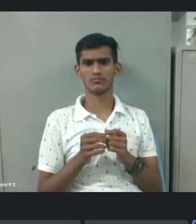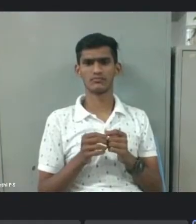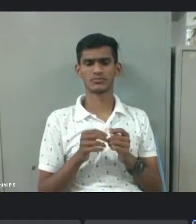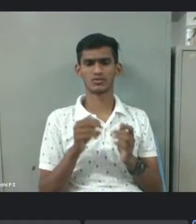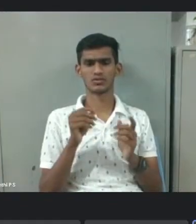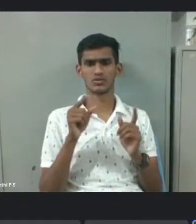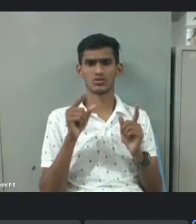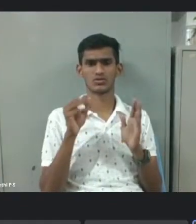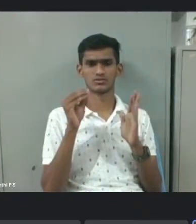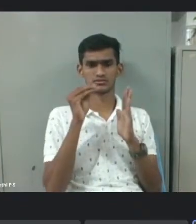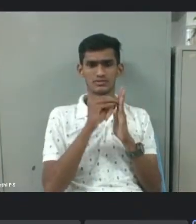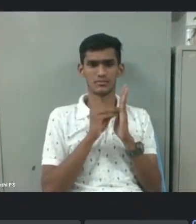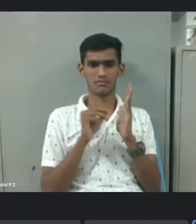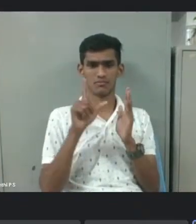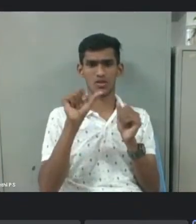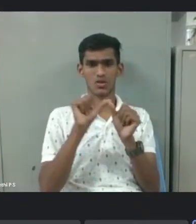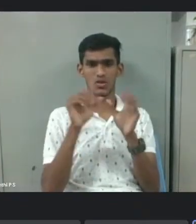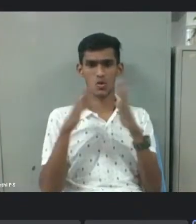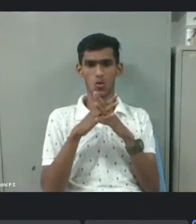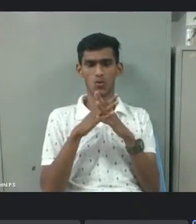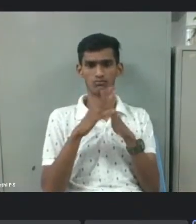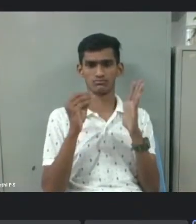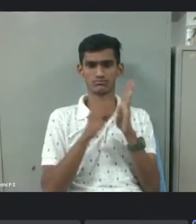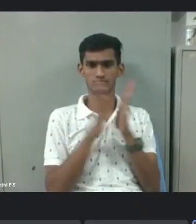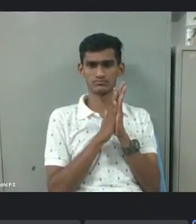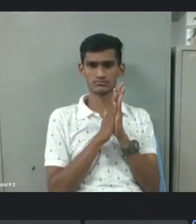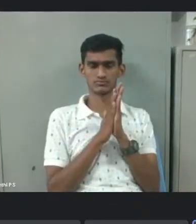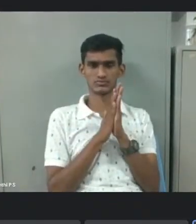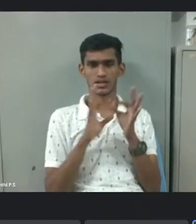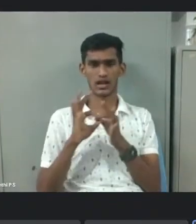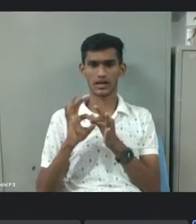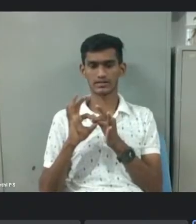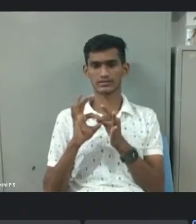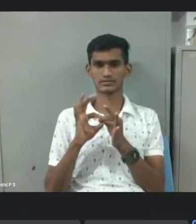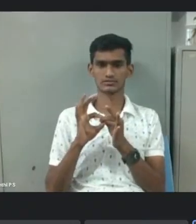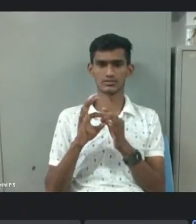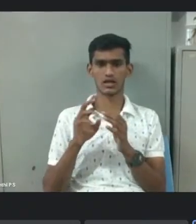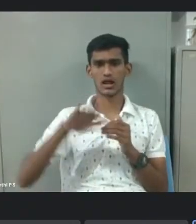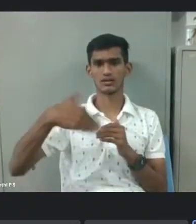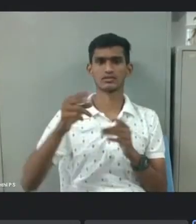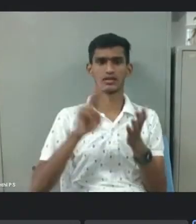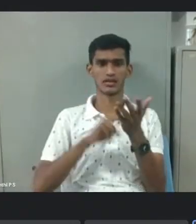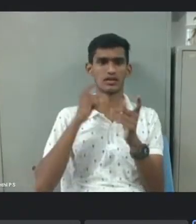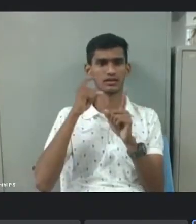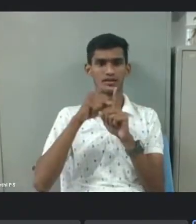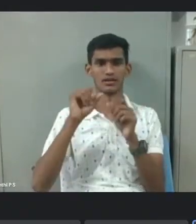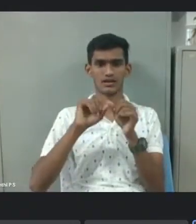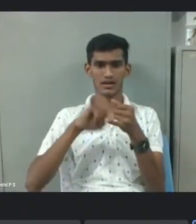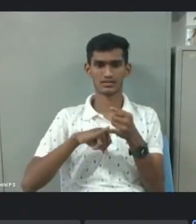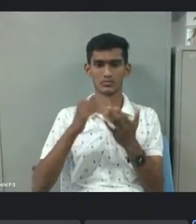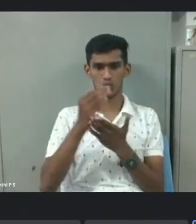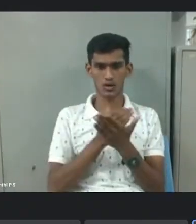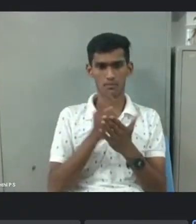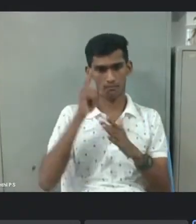നിയമങ്ങളുടെ ഇനി ഒരു സെഷൻ ഇനി വരും നിഡാസിൽ പ്ലാൻ ചെയ്യുന്ന അപ്കമിങ് നിഡാസിൽ ഉണ്ട് ലോസ് റിലേറ്റഡ് ഒരു